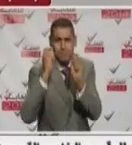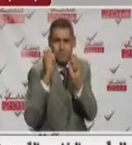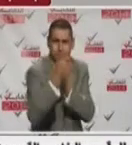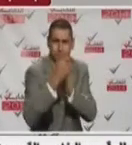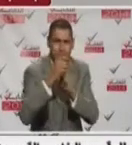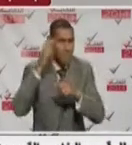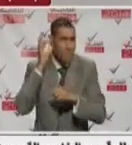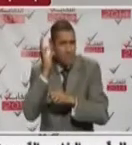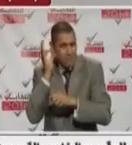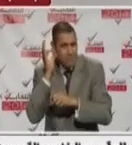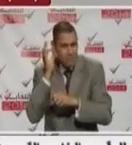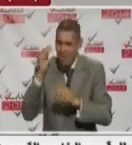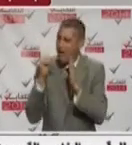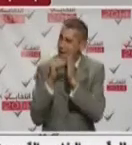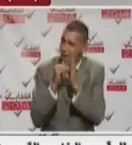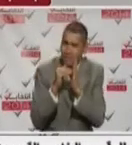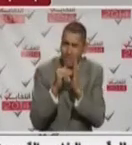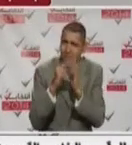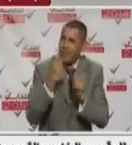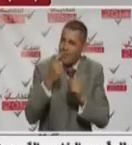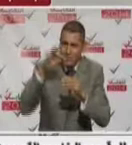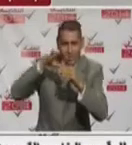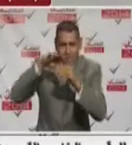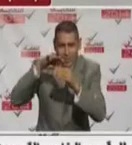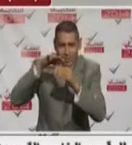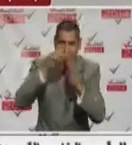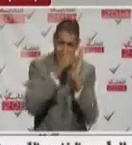حوايج في القسرين. ولذلك صوتوا لأبنائكم،